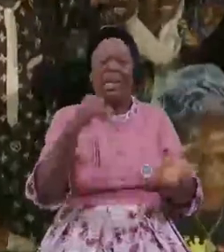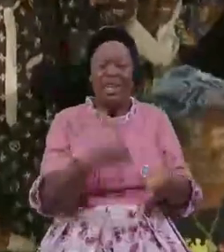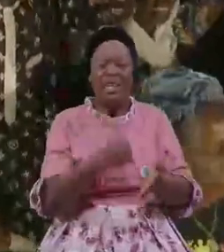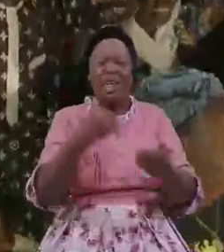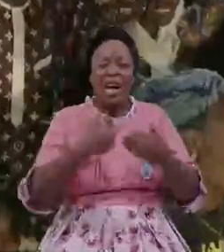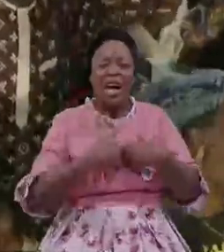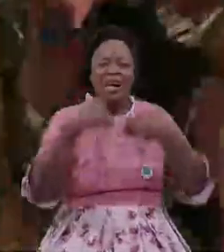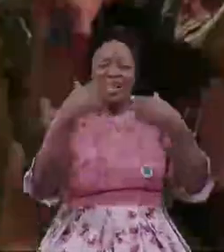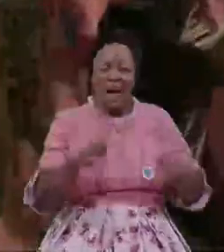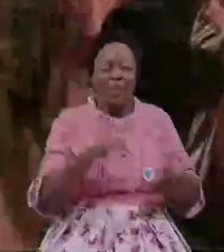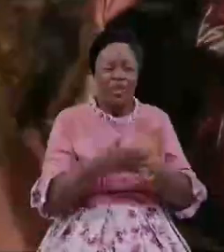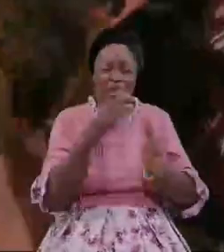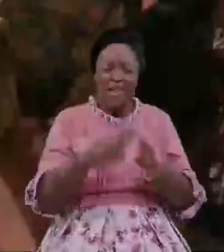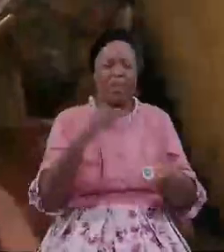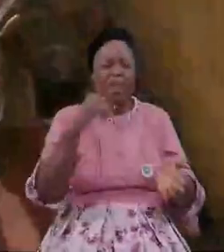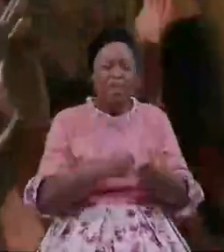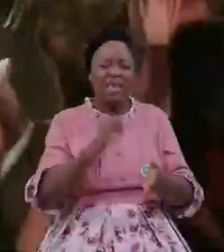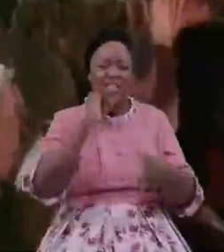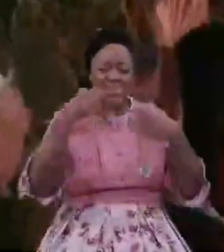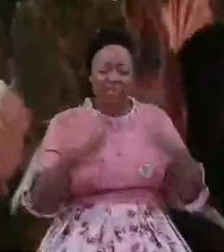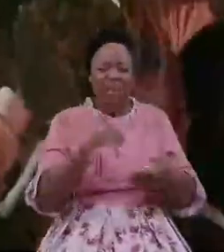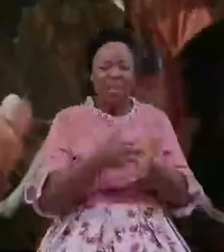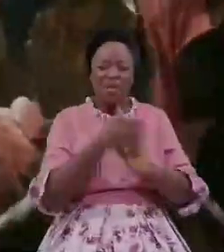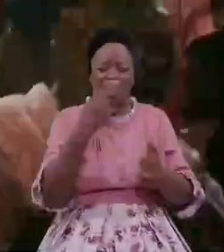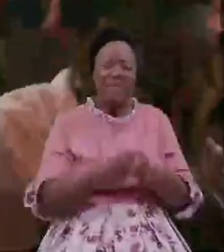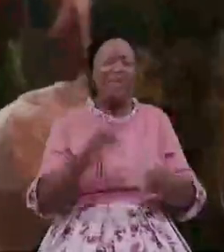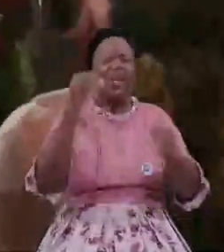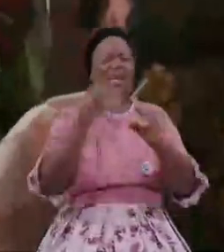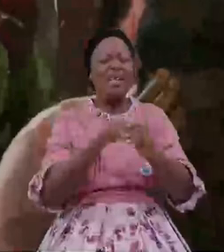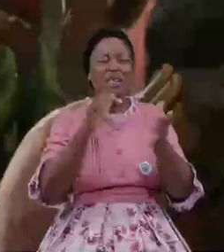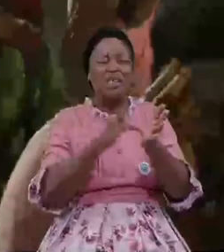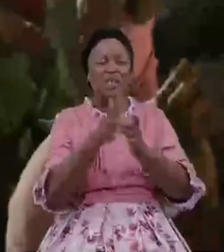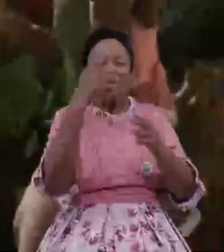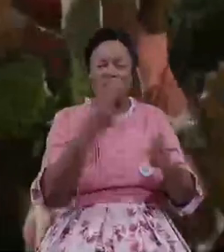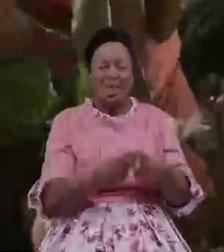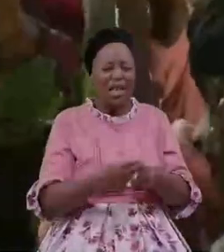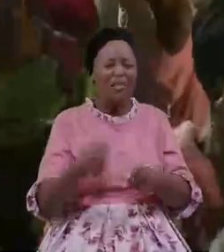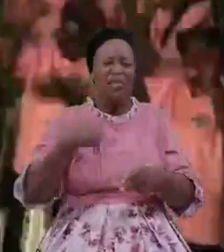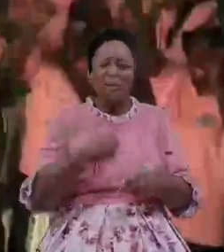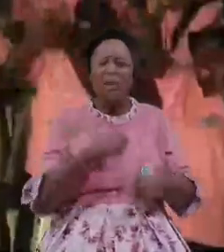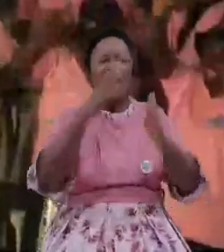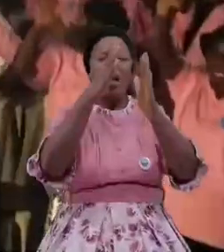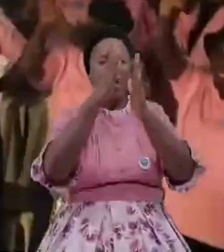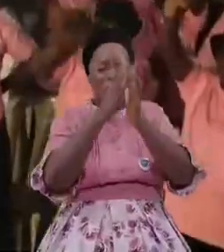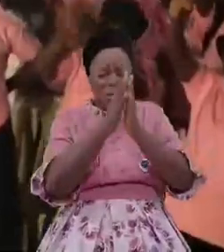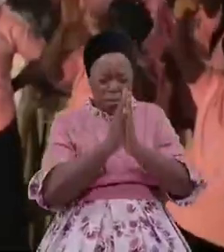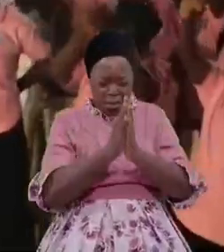fait tout est accompli au nom de Jésus nous